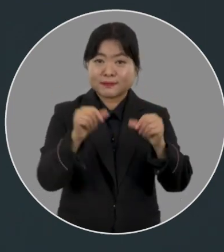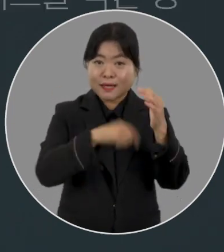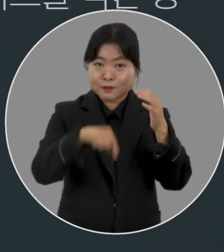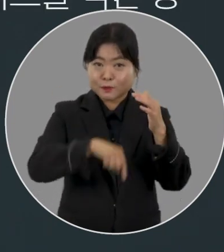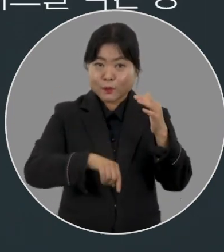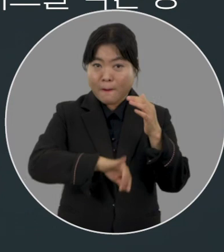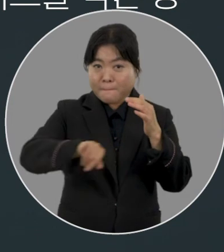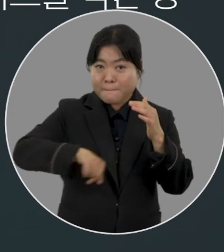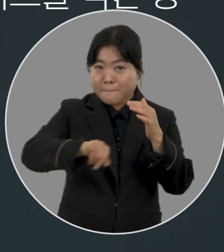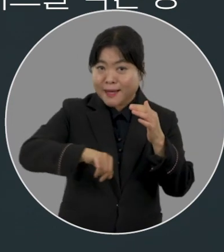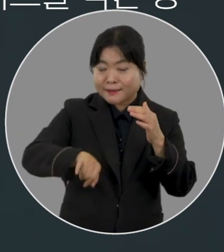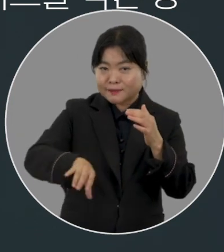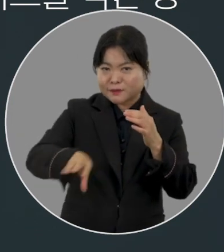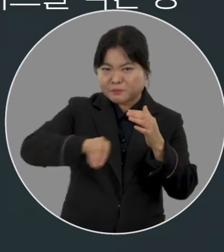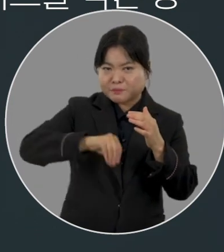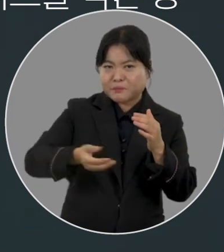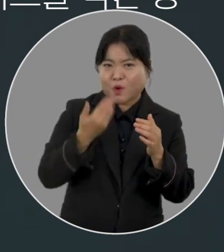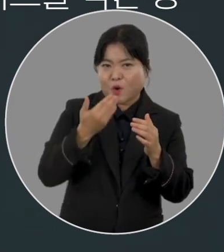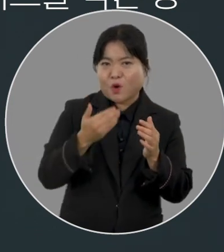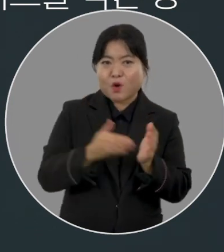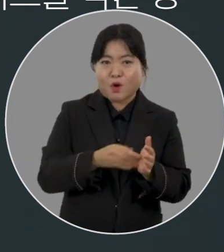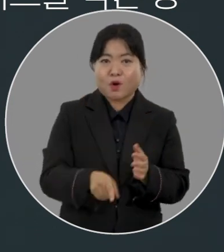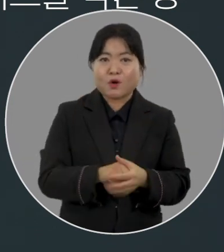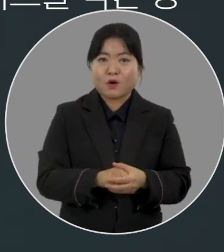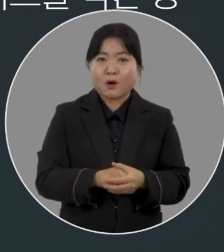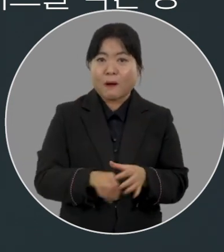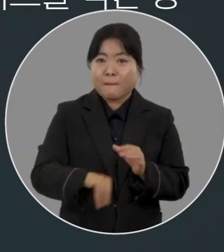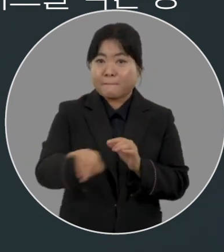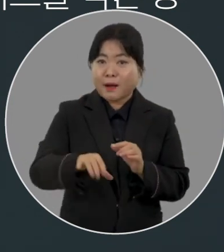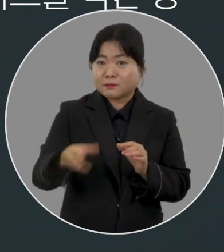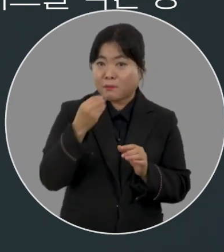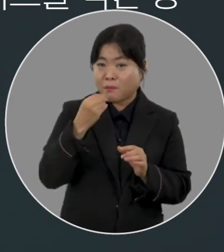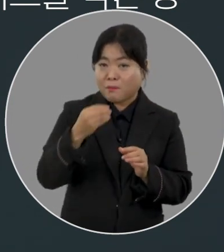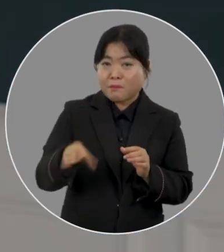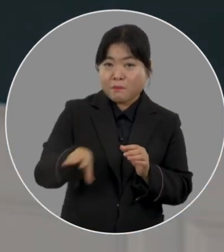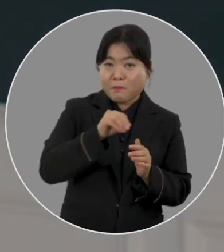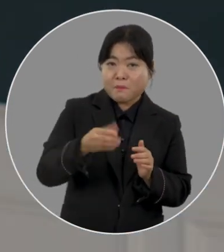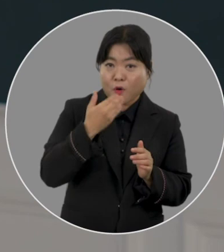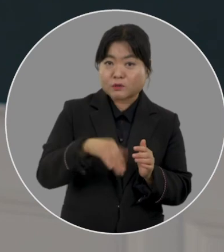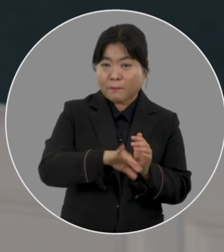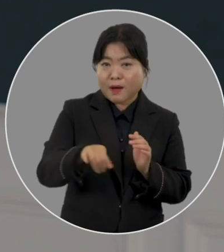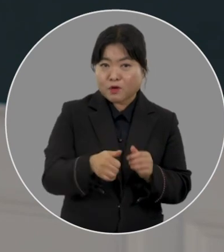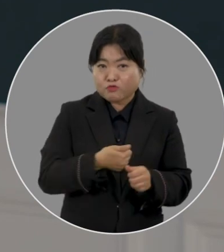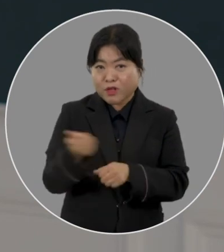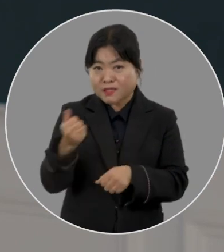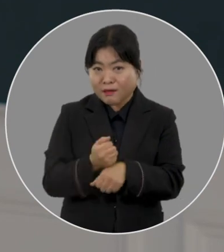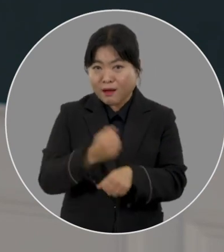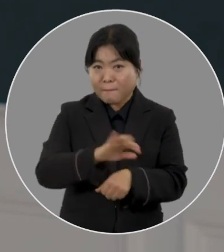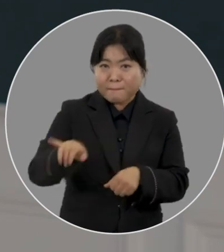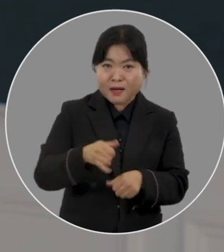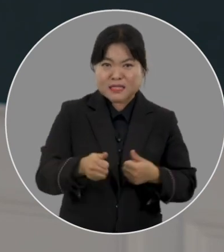아우구스투스는 땅속에서 바이러스를 먹은 겁니다. 바이러스를 먹어서 바이러스를